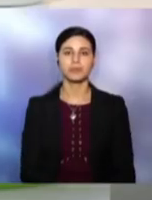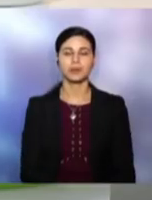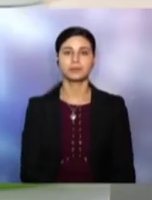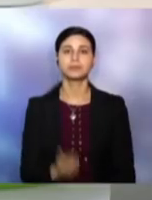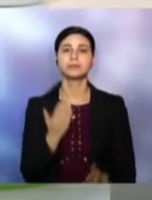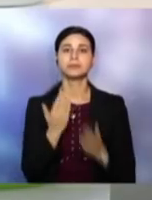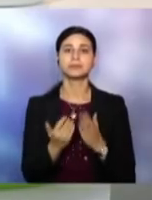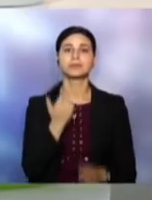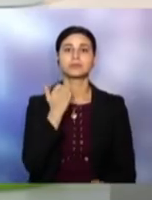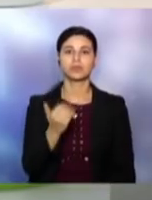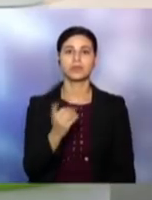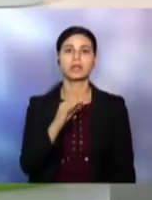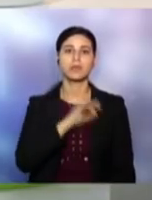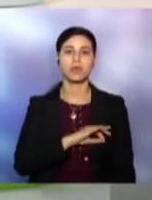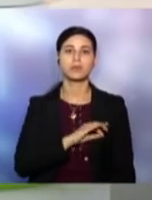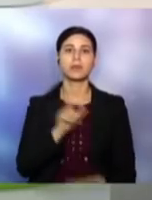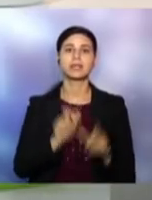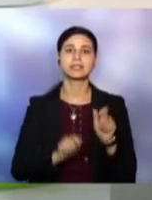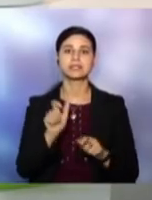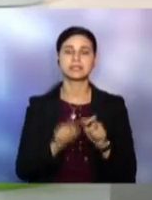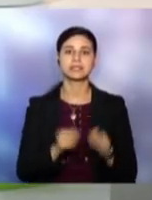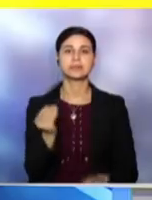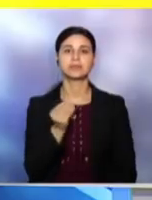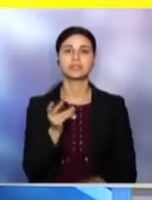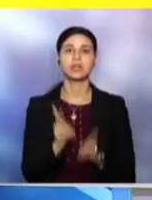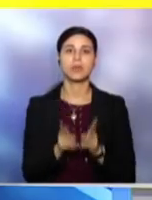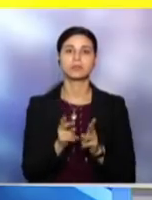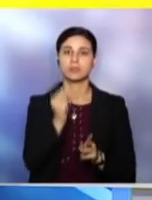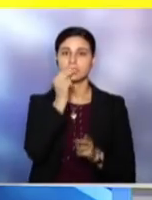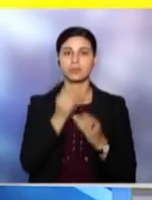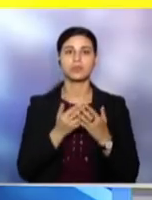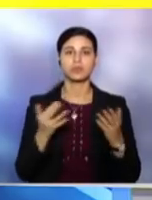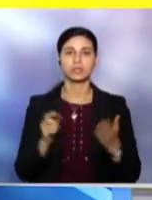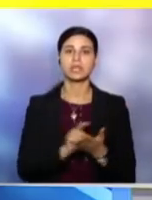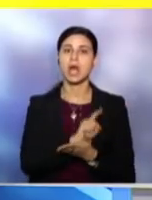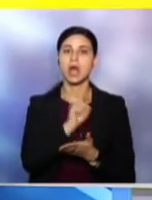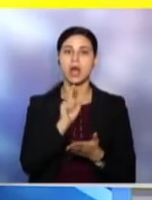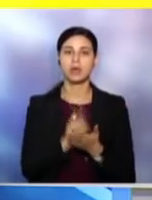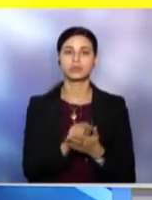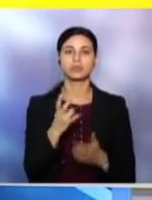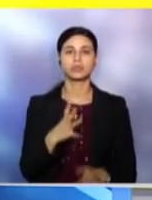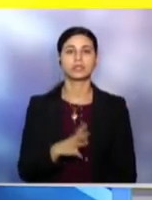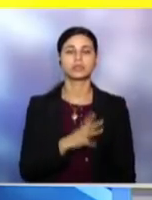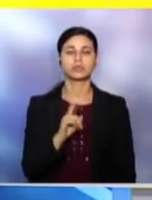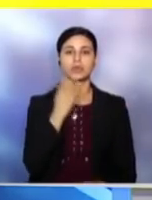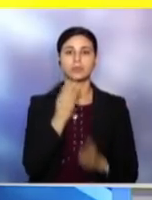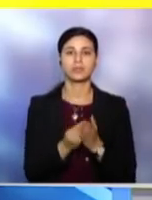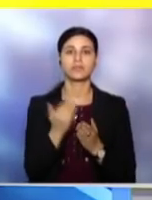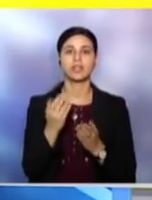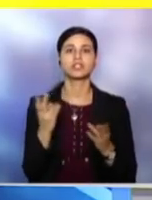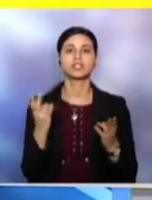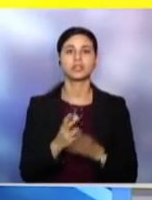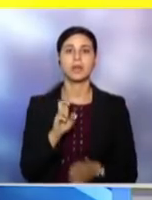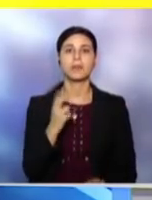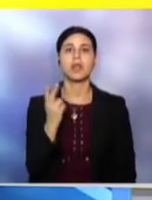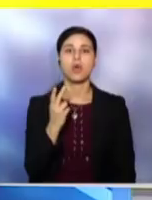თქვენ სისტემატურად მოიხმართ რძის ფხვნილზე მომზადებულ რძის პროდუქტებს, აუცილებლად გაითვალისწინოთ, რომ თქვენ გჭირდებათ ბევრი